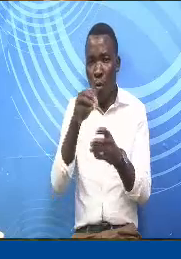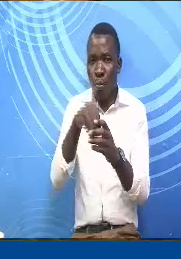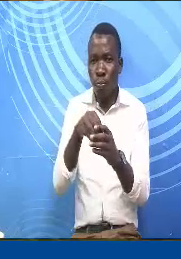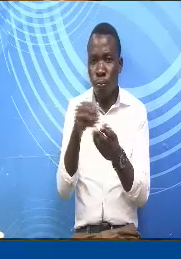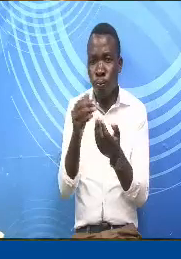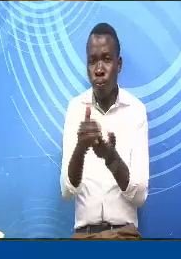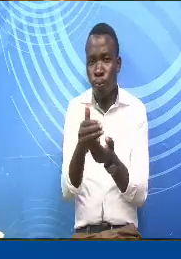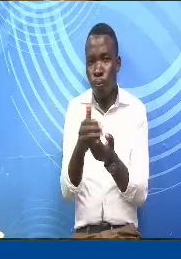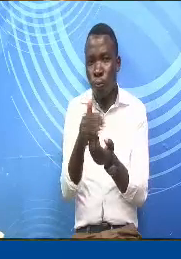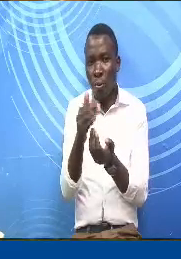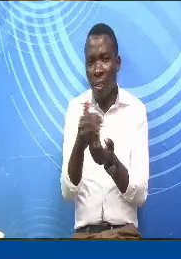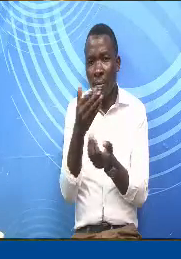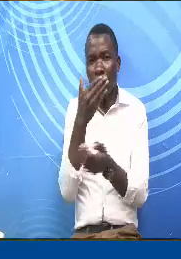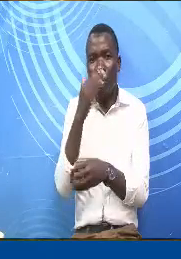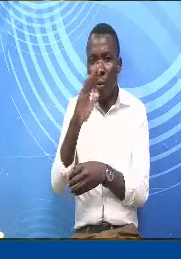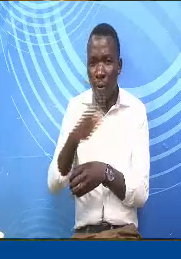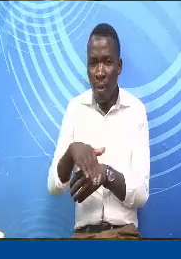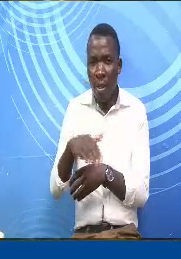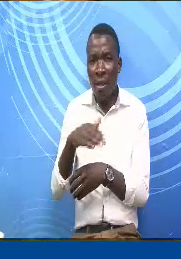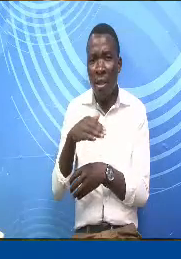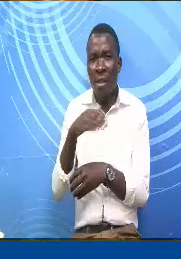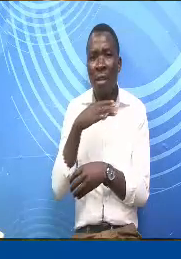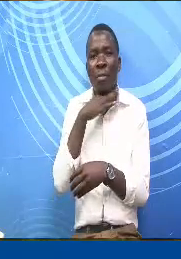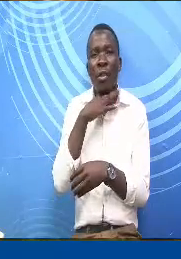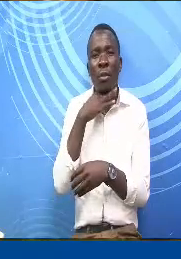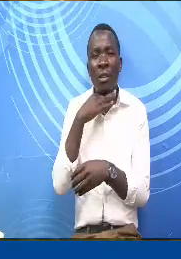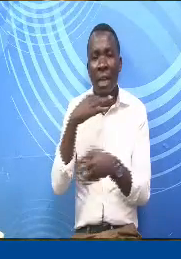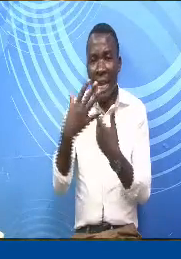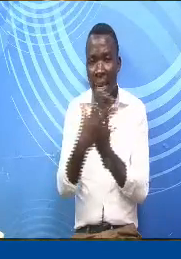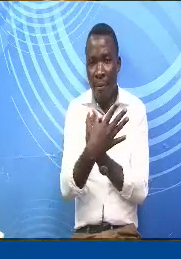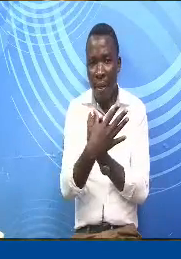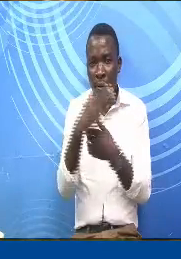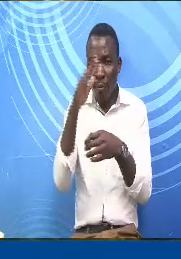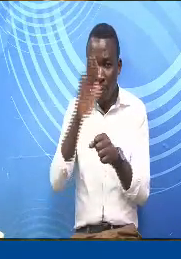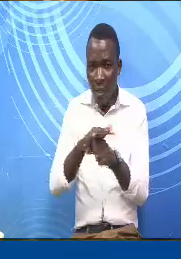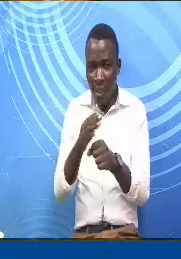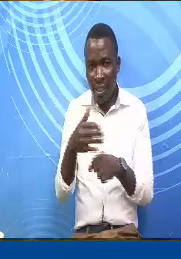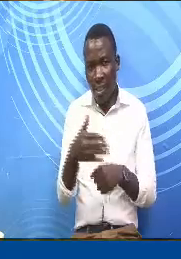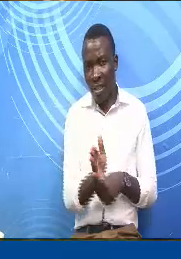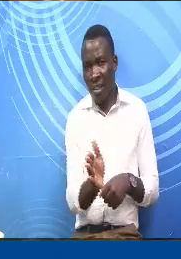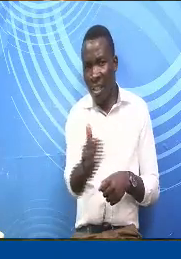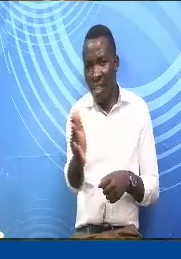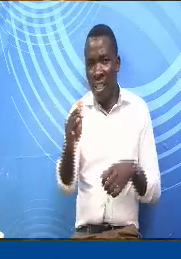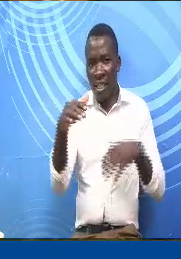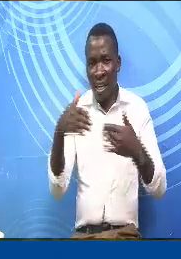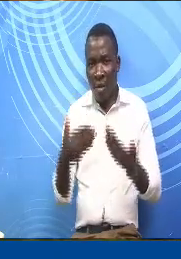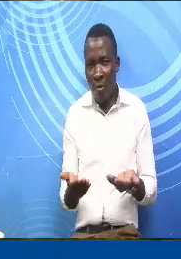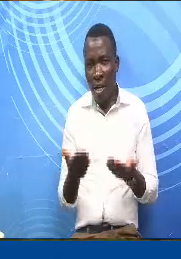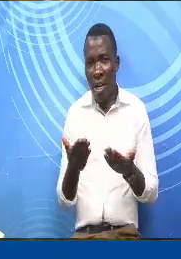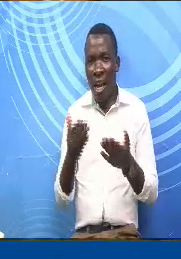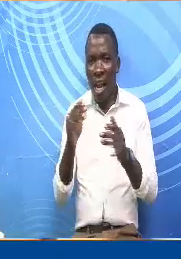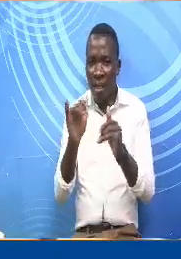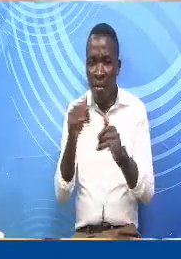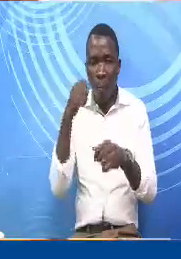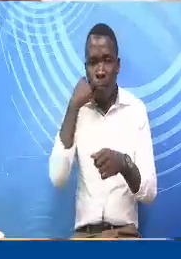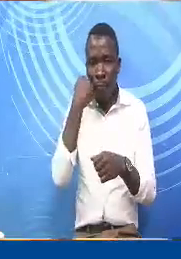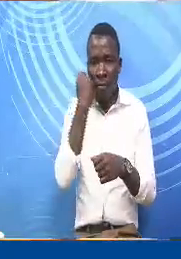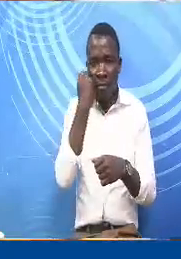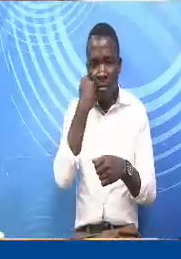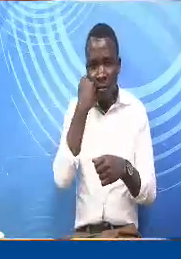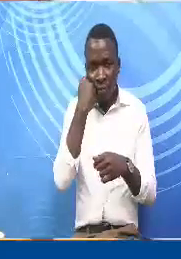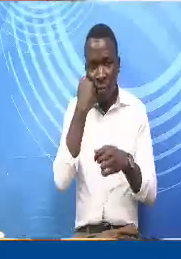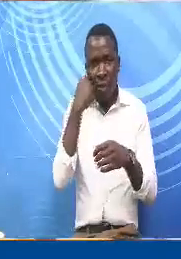uburere bwe bwo kwandura imico myinshi yazerereye cyangwa se akirwa mu mafilime akakuramo